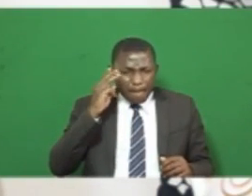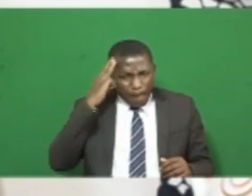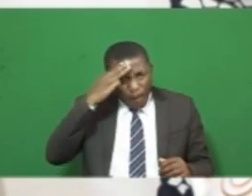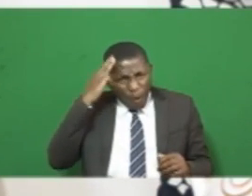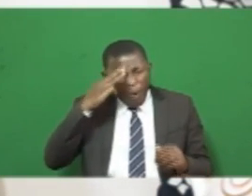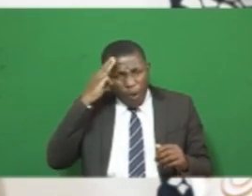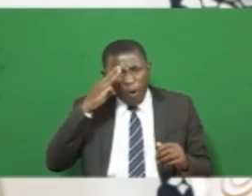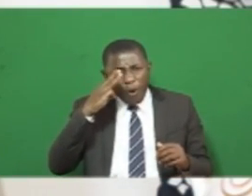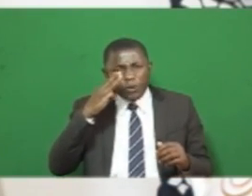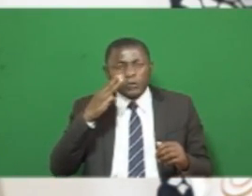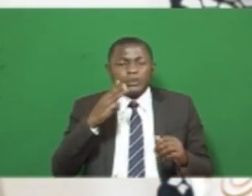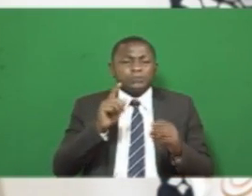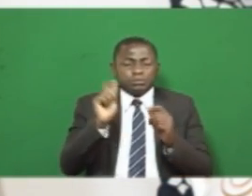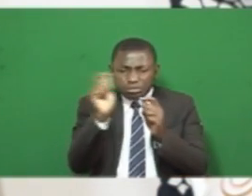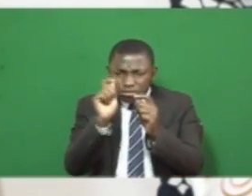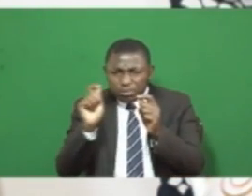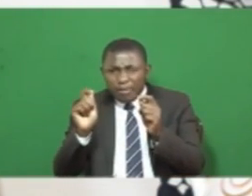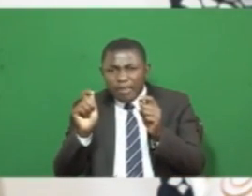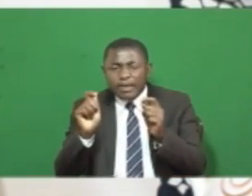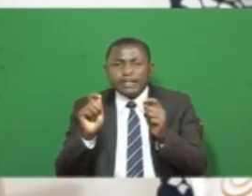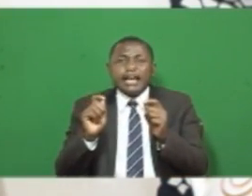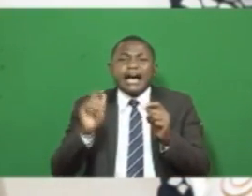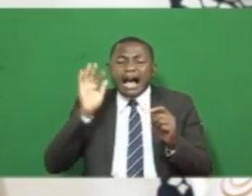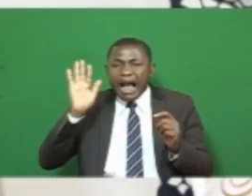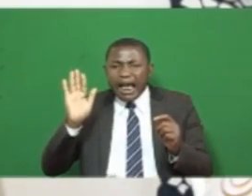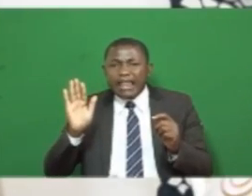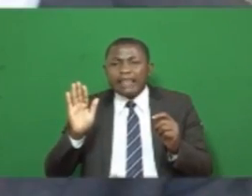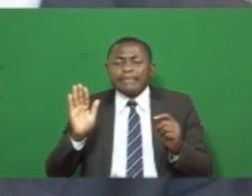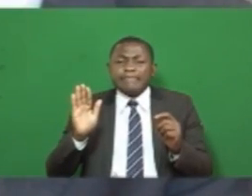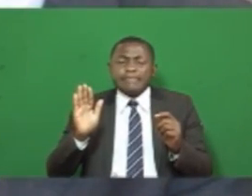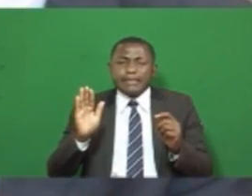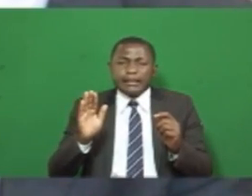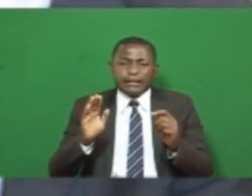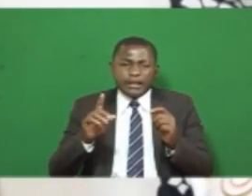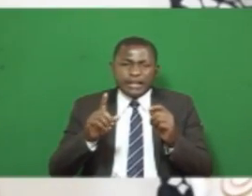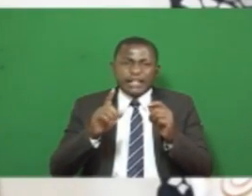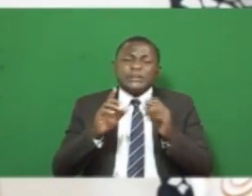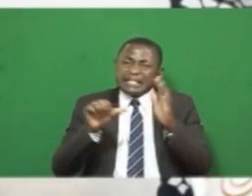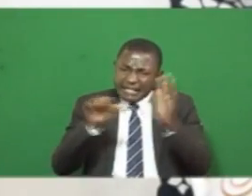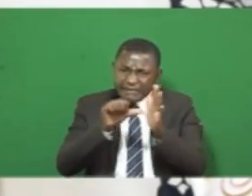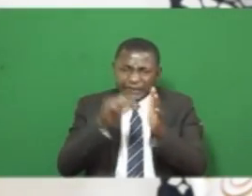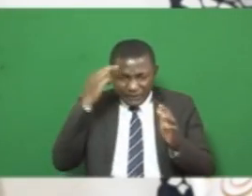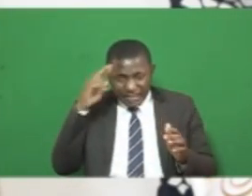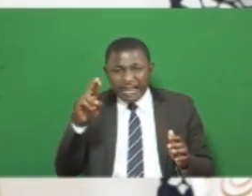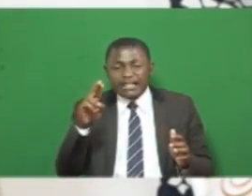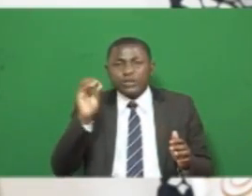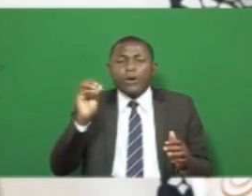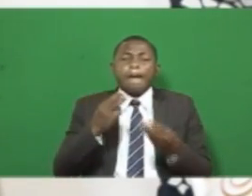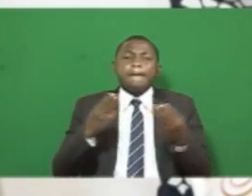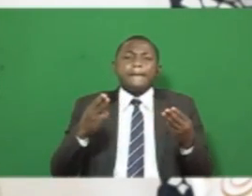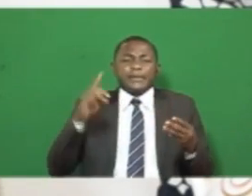nyore kuminamiswa. Kureva kuti dzinogona kududzirwa zvisiri izvo. Alright. Munhu otofunga kuti ndochokwadi